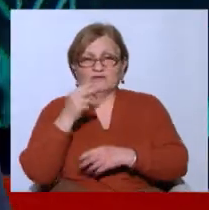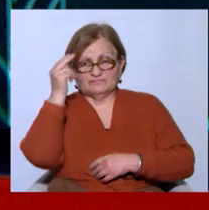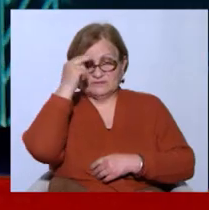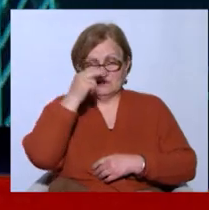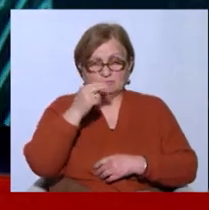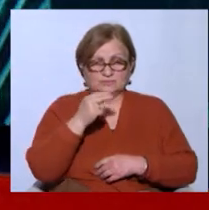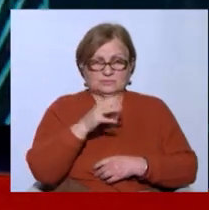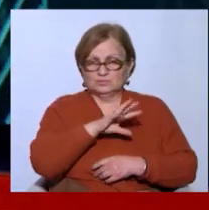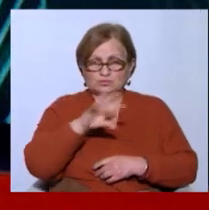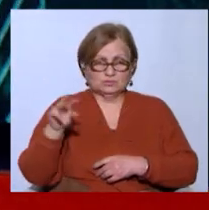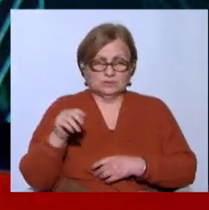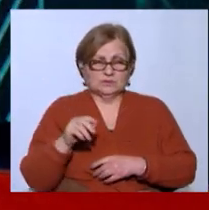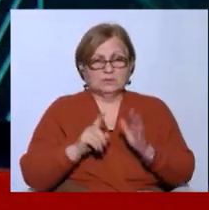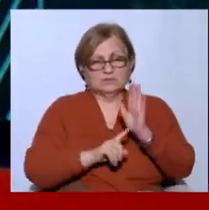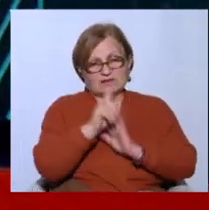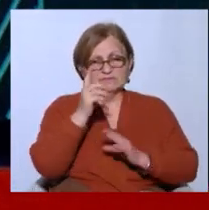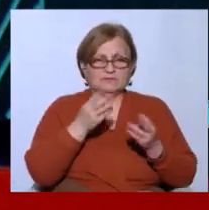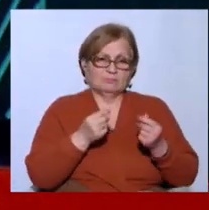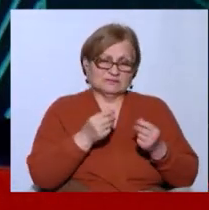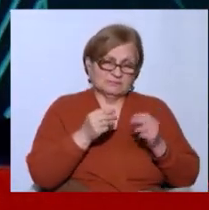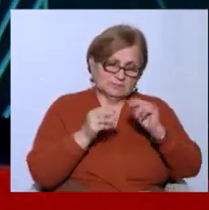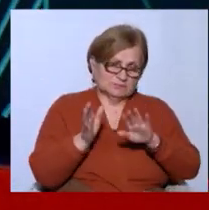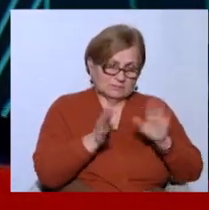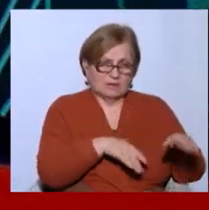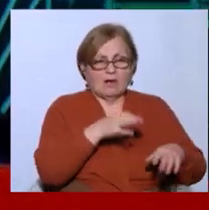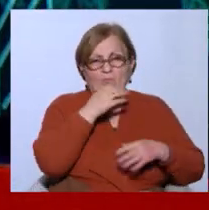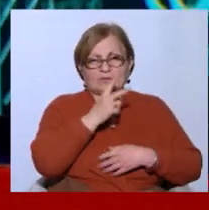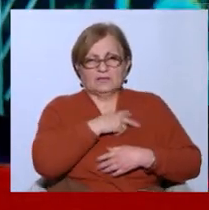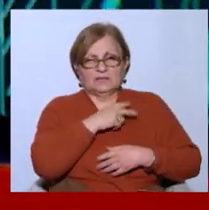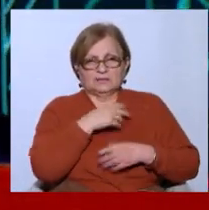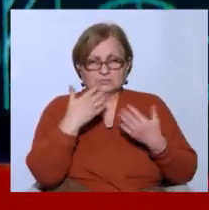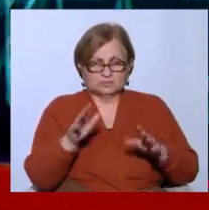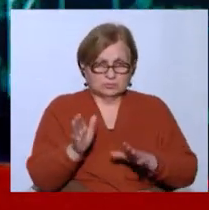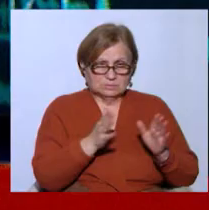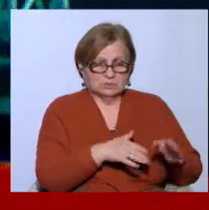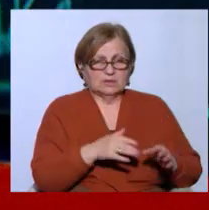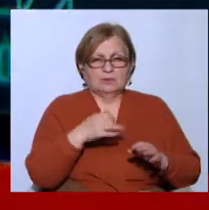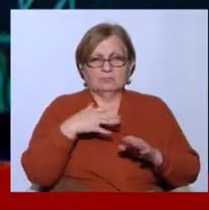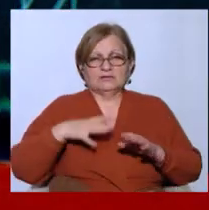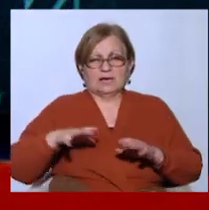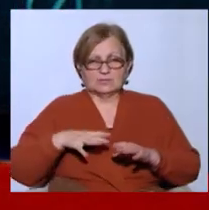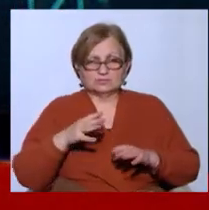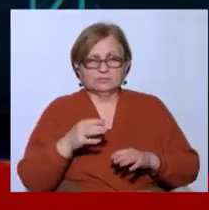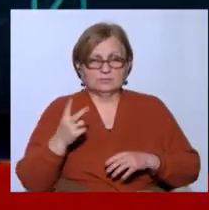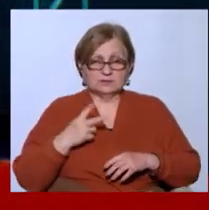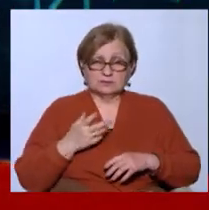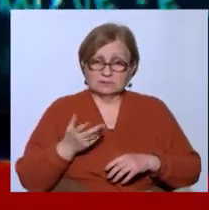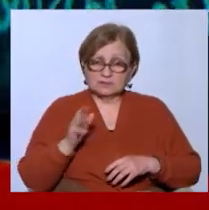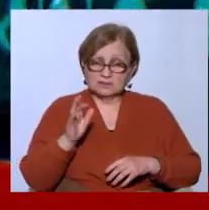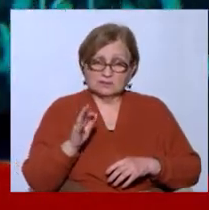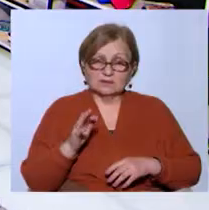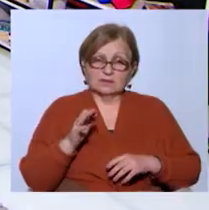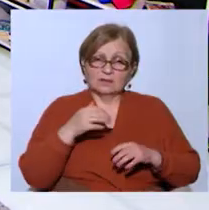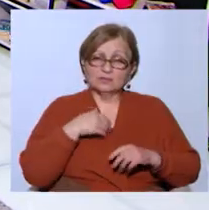ქიმია, რა თქმა უნდა, შეგვიძლია დაიწყოთ მათემატიკით, მერე ინგლისურით, ქიმია, ქართული, ან მათემატიკა, ქართული, ქიმია, ინგლისური, მაგრამ ასევე შეგვიძლია ჩვენ